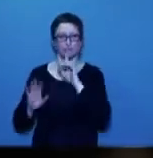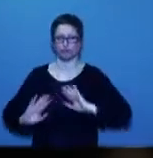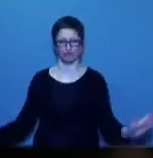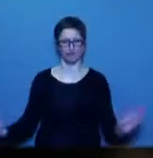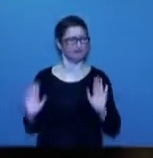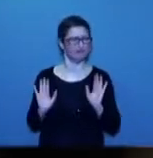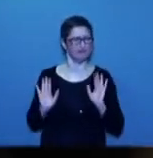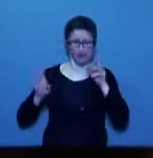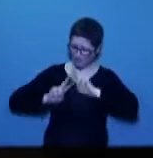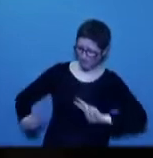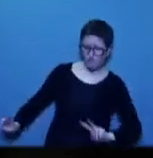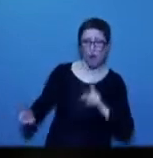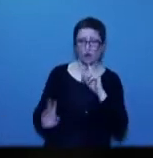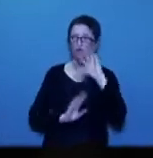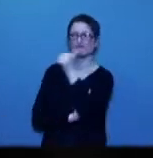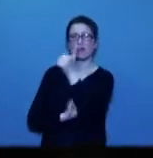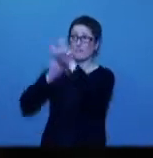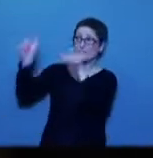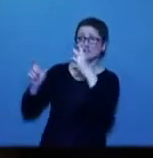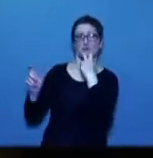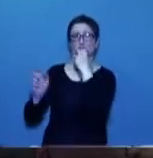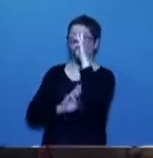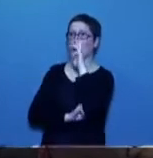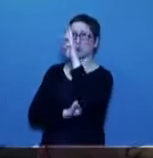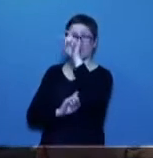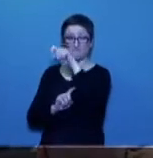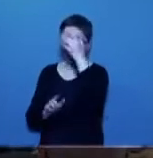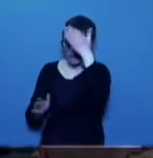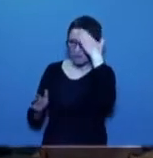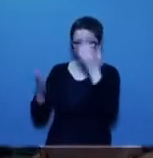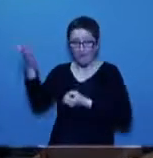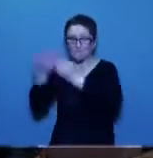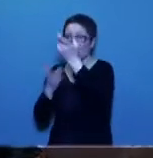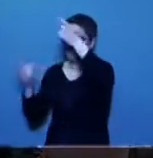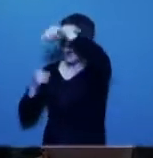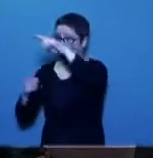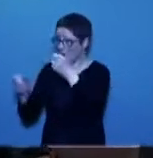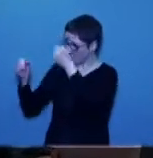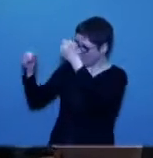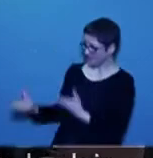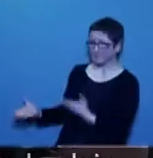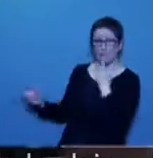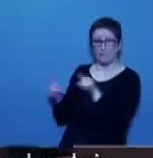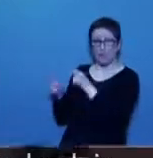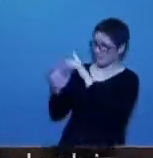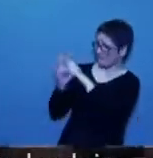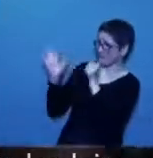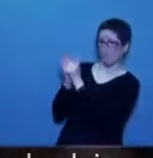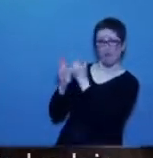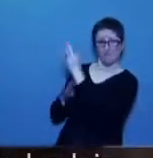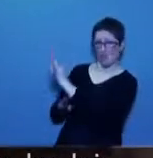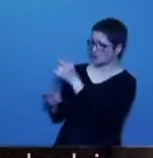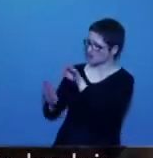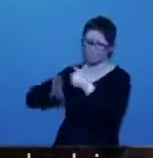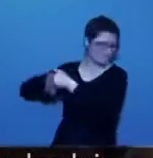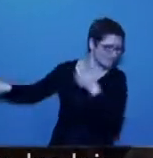chaque Russe doit savoir que ce n'est pas ça la France. Nous ne sommes pas cette femme. Nous restons le parti de l'humanisme.